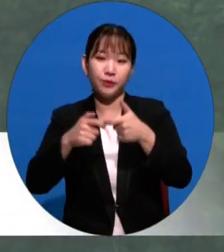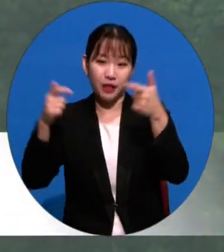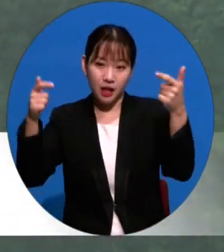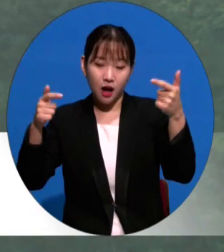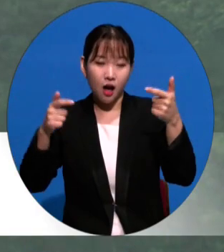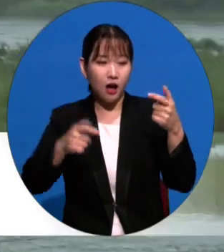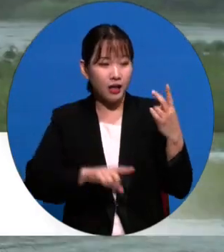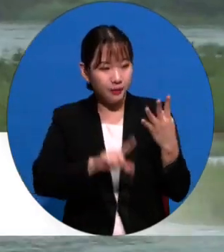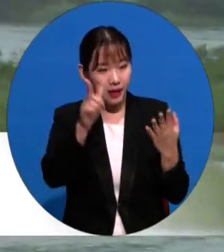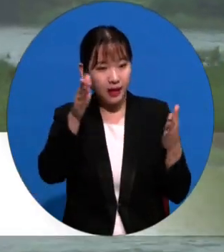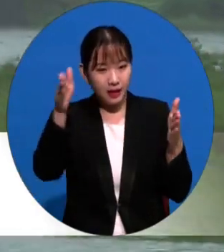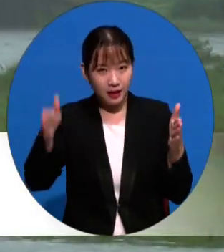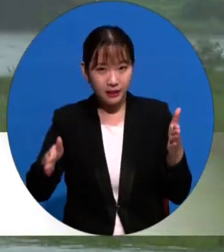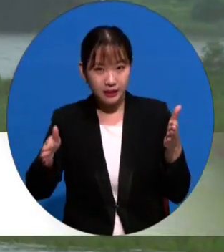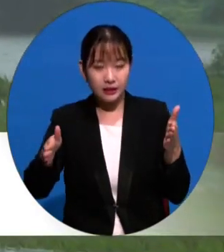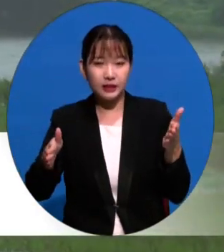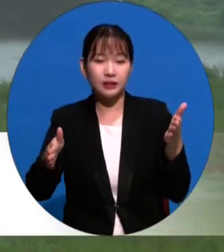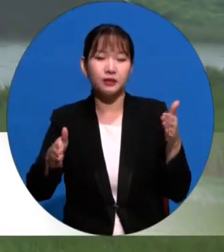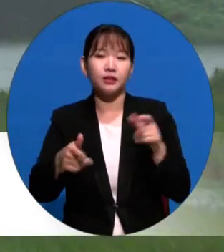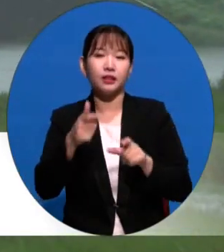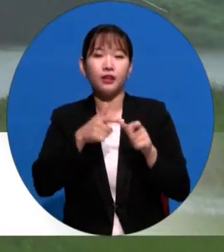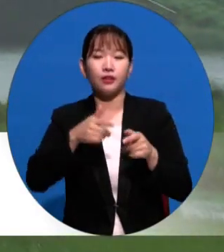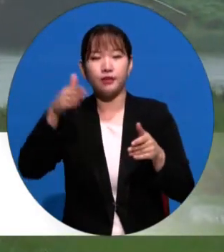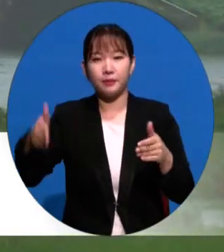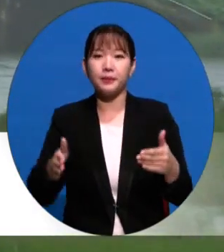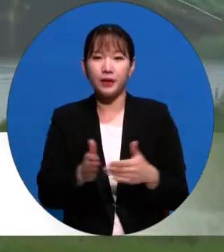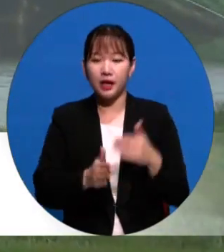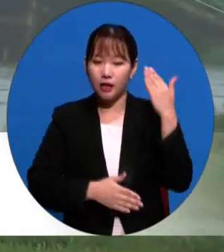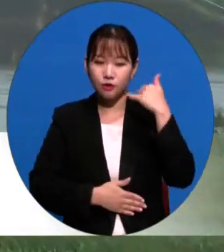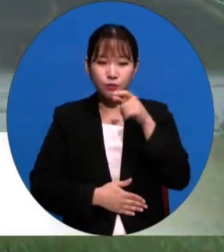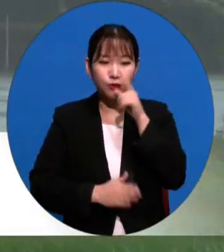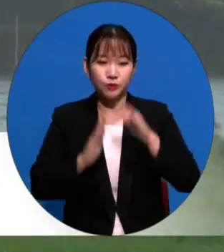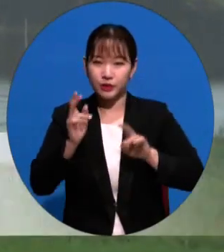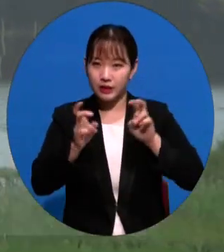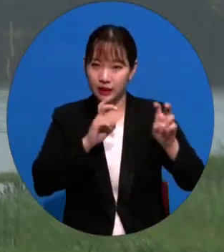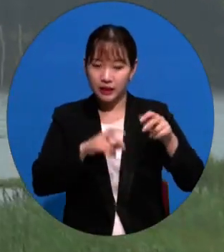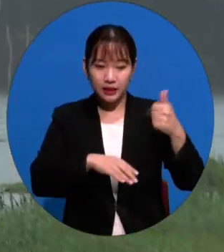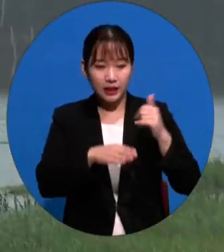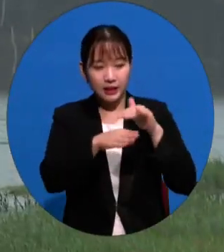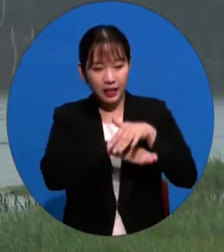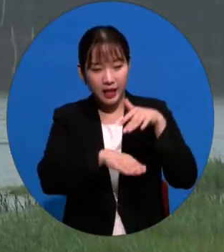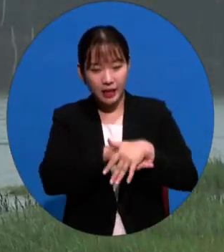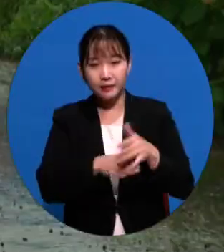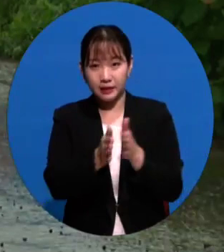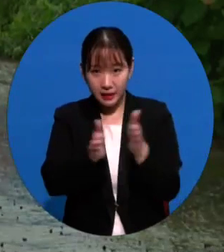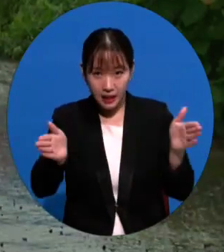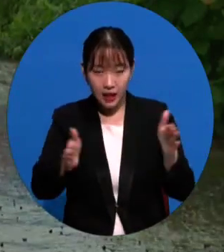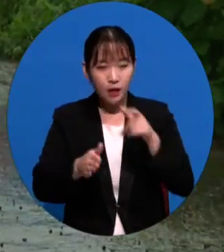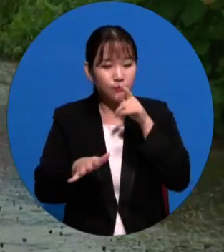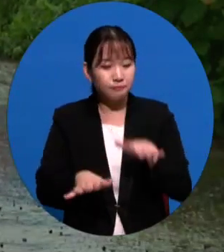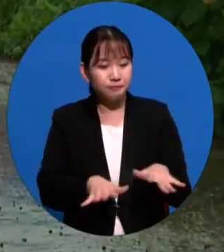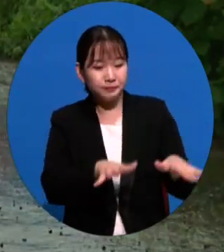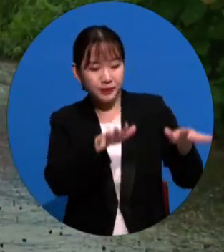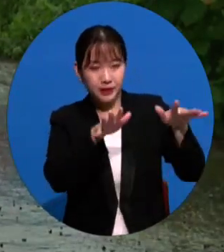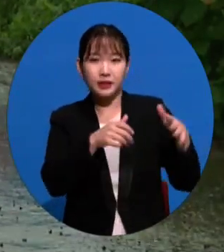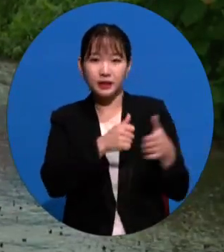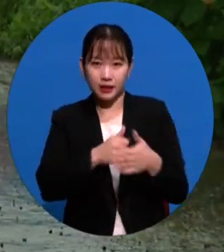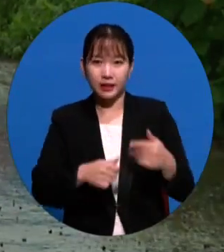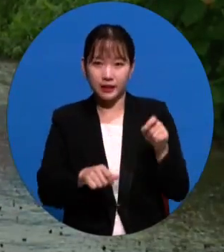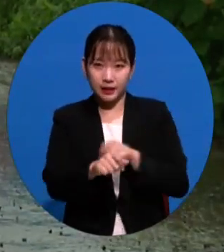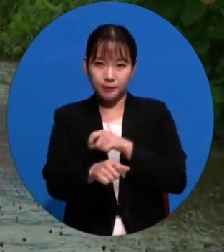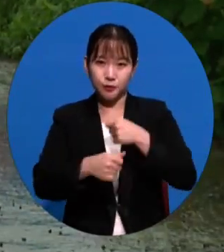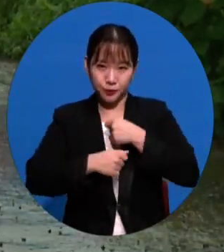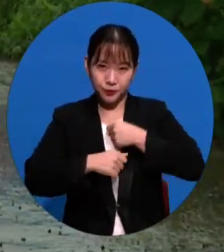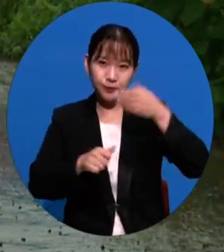오는 24일까지로 연장했습니다. 한국수자원공사는 장흥댐 방류로 하천 수위가 높아질 수 있다며